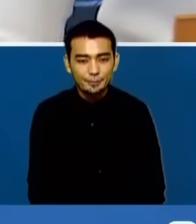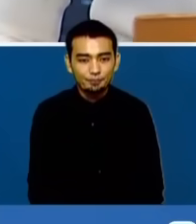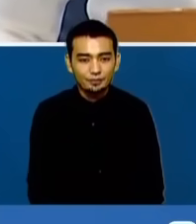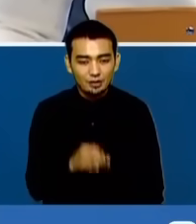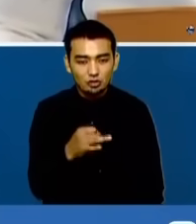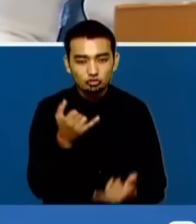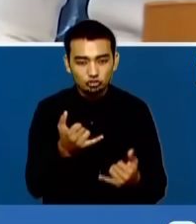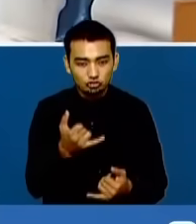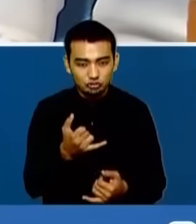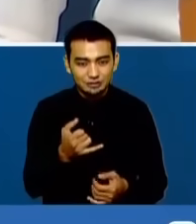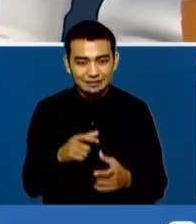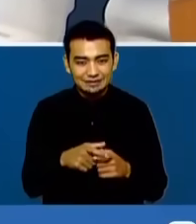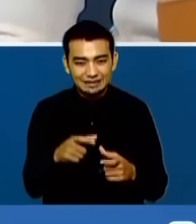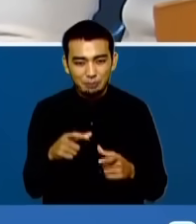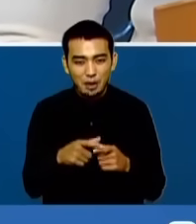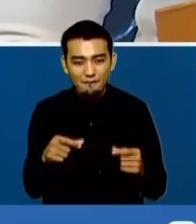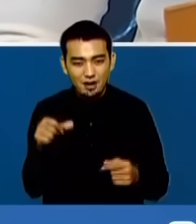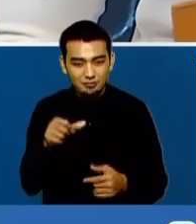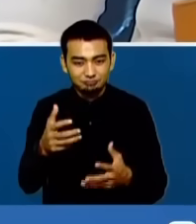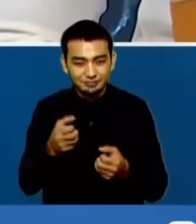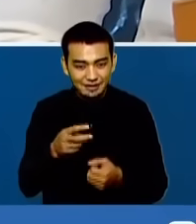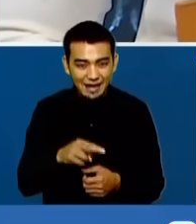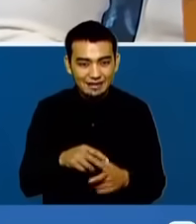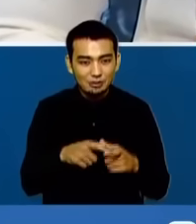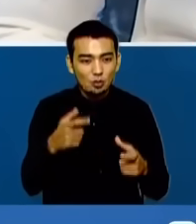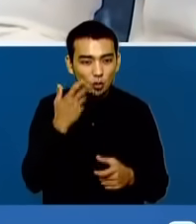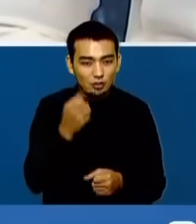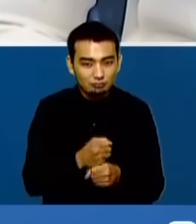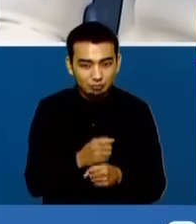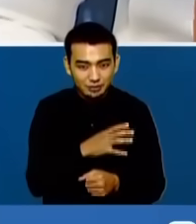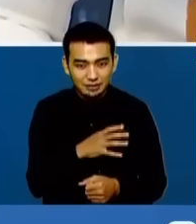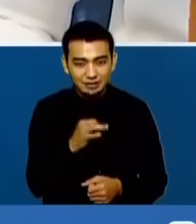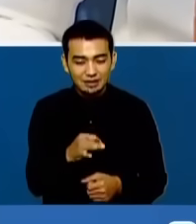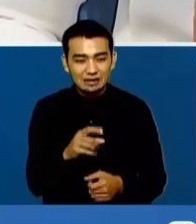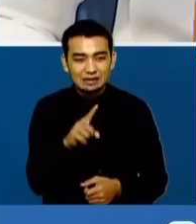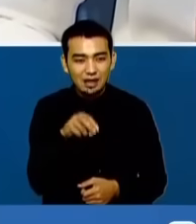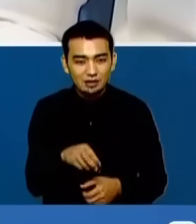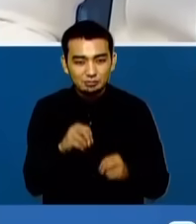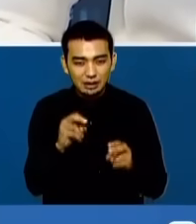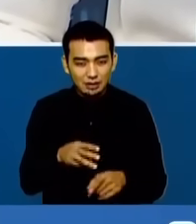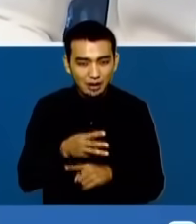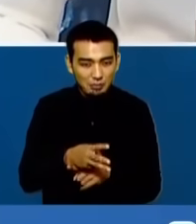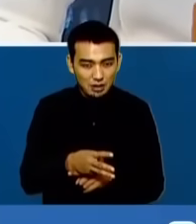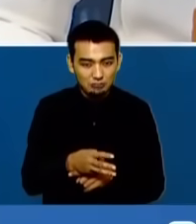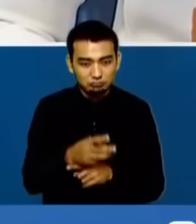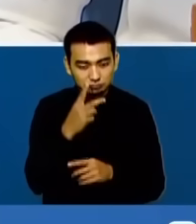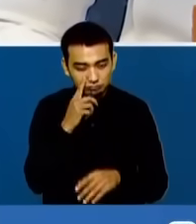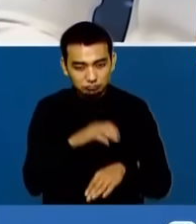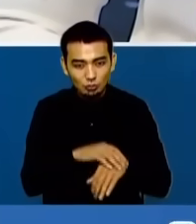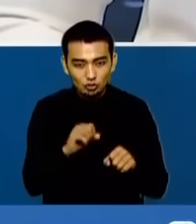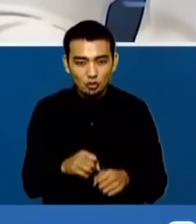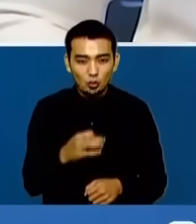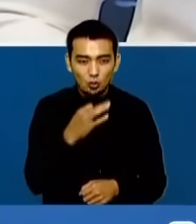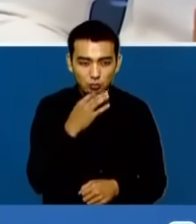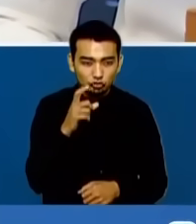Демек, енді куәлік алуға ниетті адамның емтихан тапсырған сәтін жалпы залда отырбақ тікелей эфирде бақылауға болады. Өзге адам